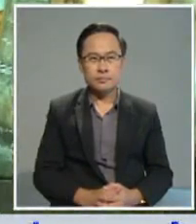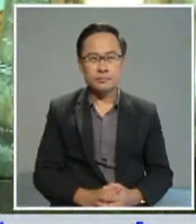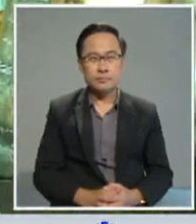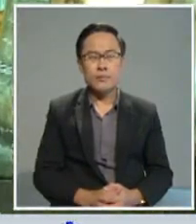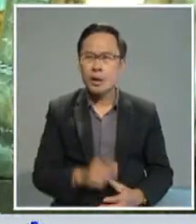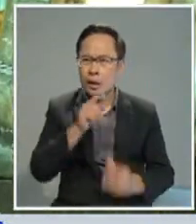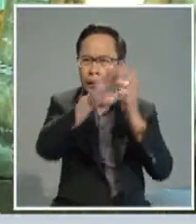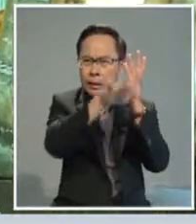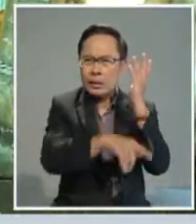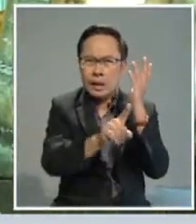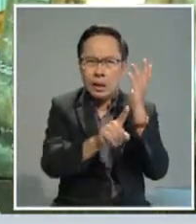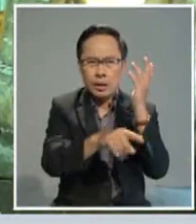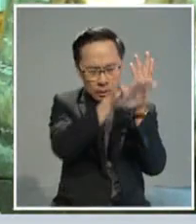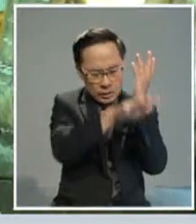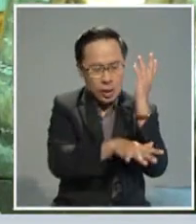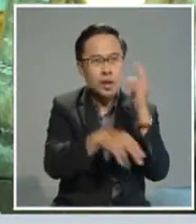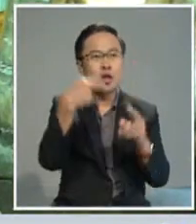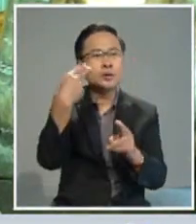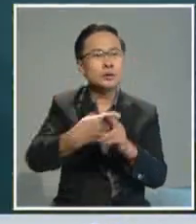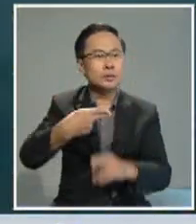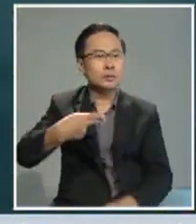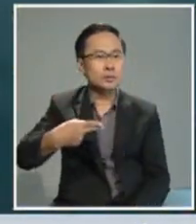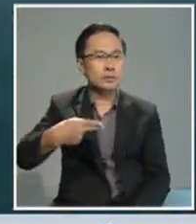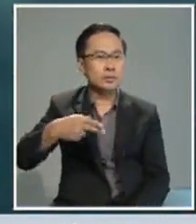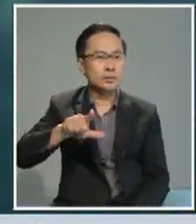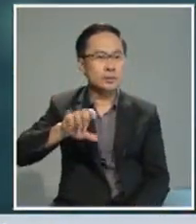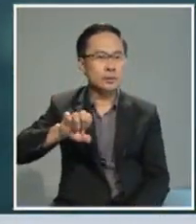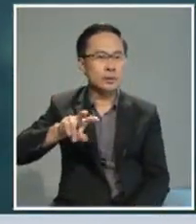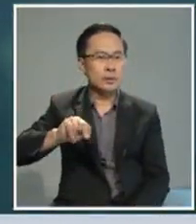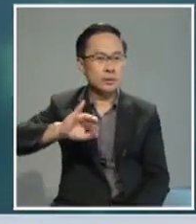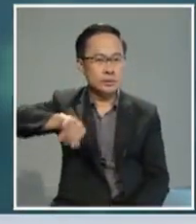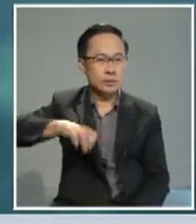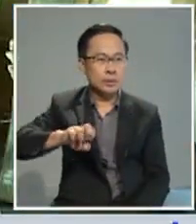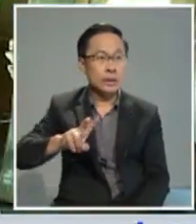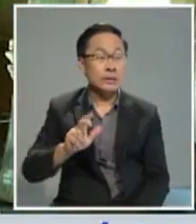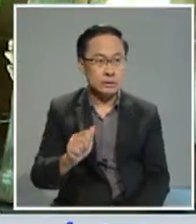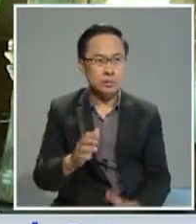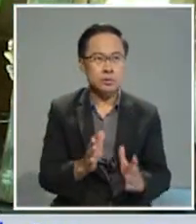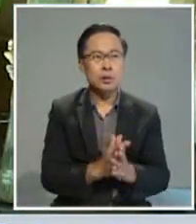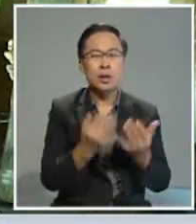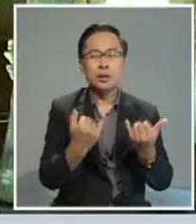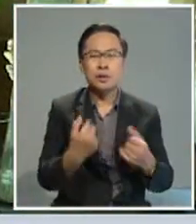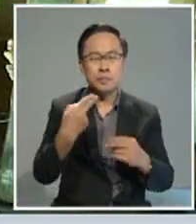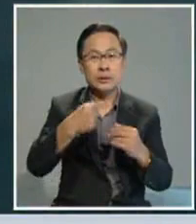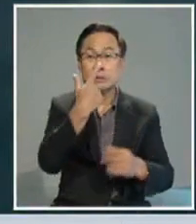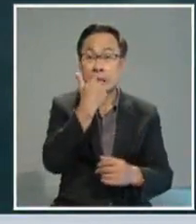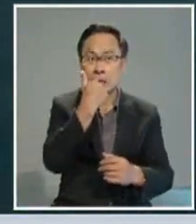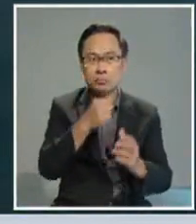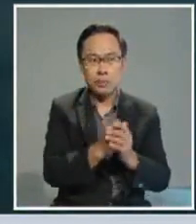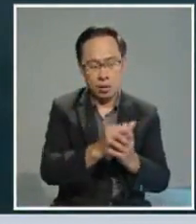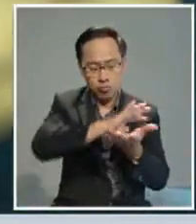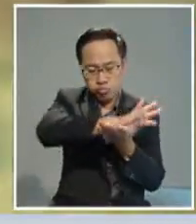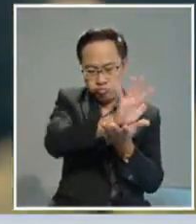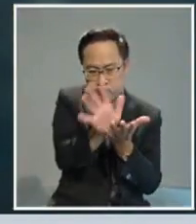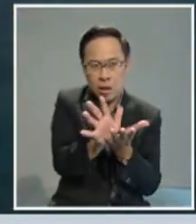เห็ดอะไรอ่ะครับเจ๊อันเนี้ย เห็ดหลินจือค่ะเนี่ยพัน M2 GU ตัวนี้เป็นหลินจือแดงเวลา